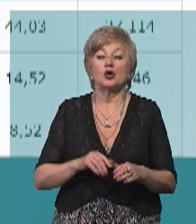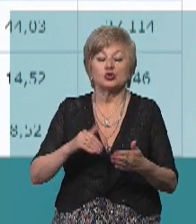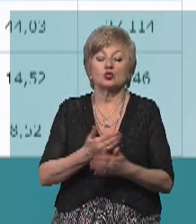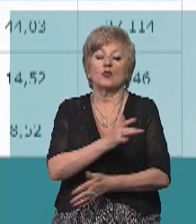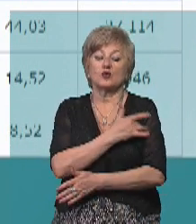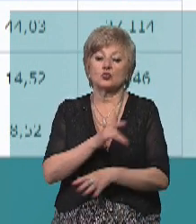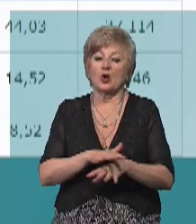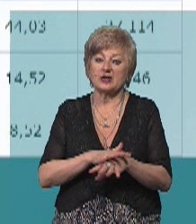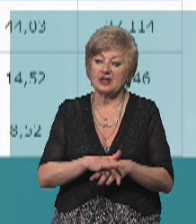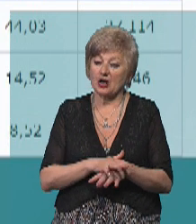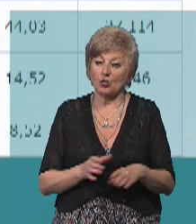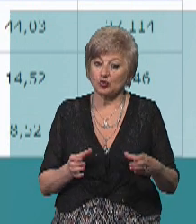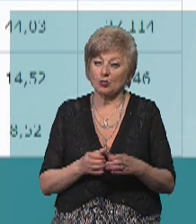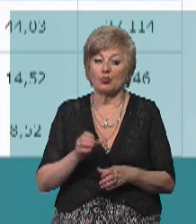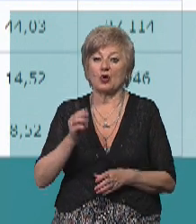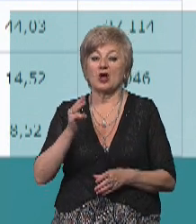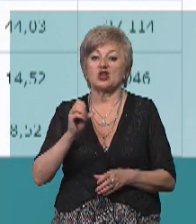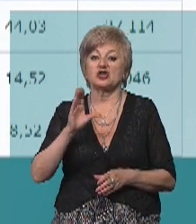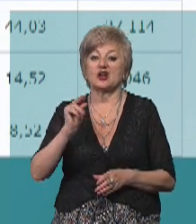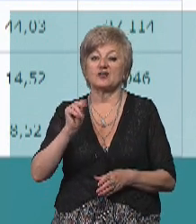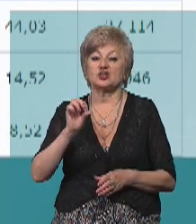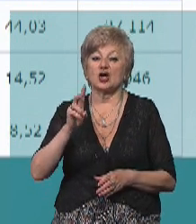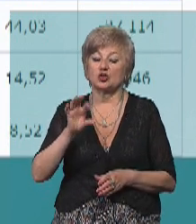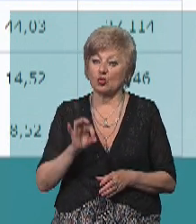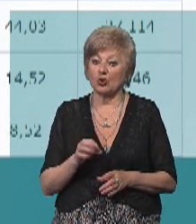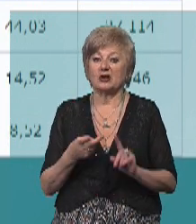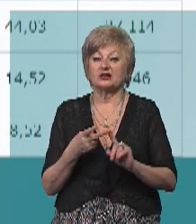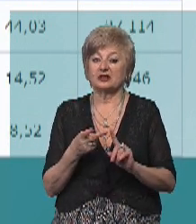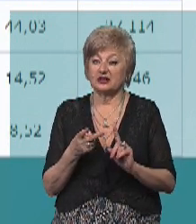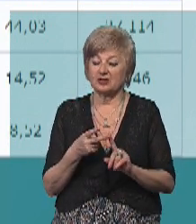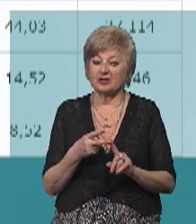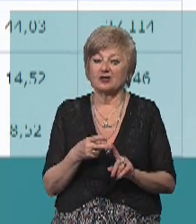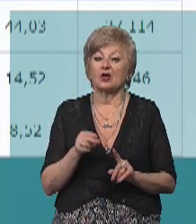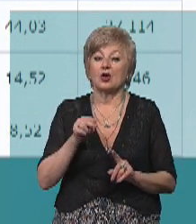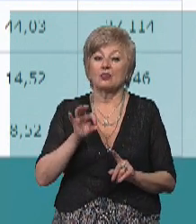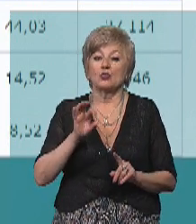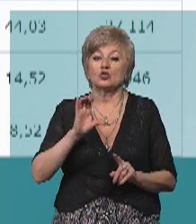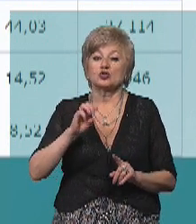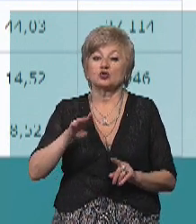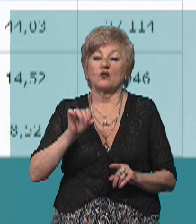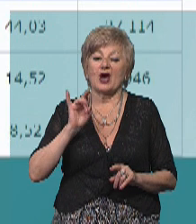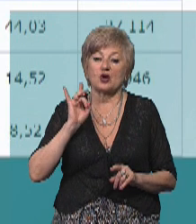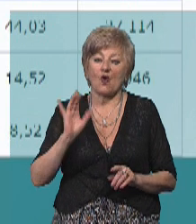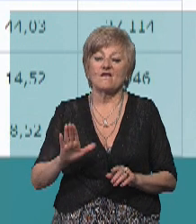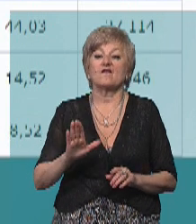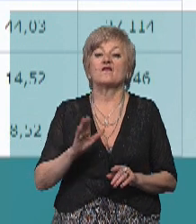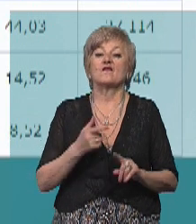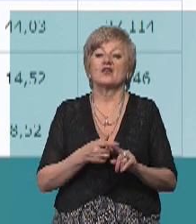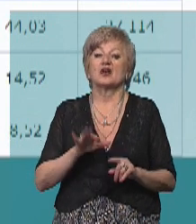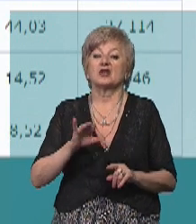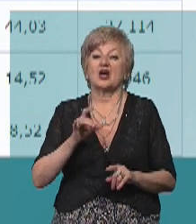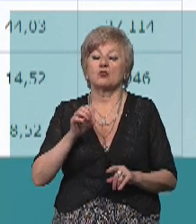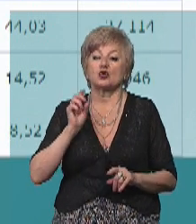«Слуга народу» партія Шевченко Євген. На другій позиції Анатолій Постовар, «Опозиційний блок», і Ярмащук